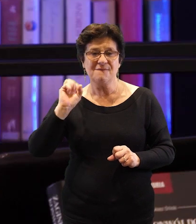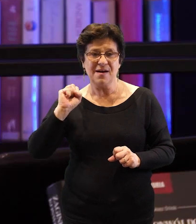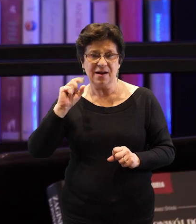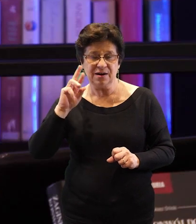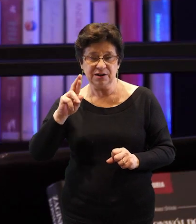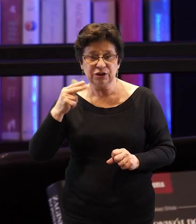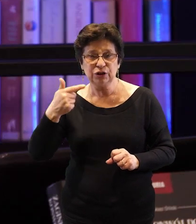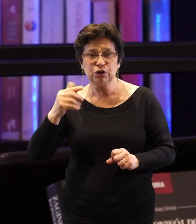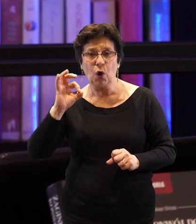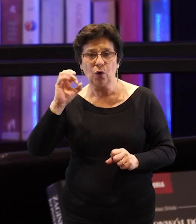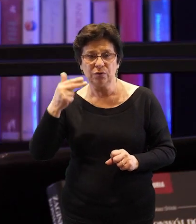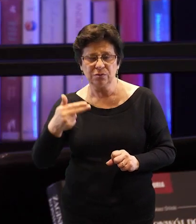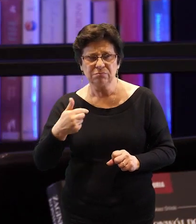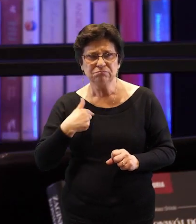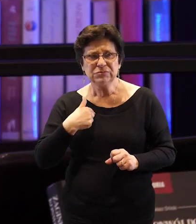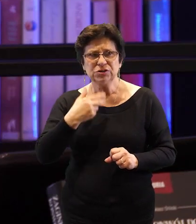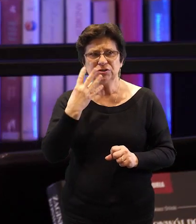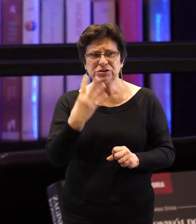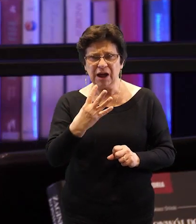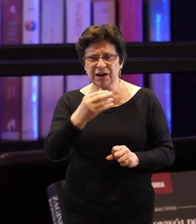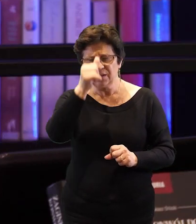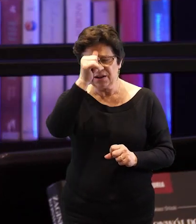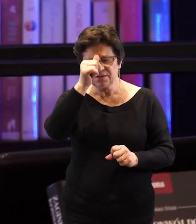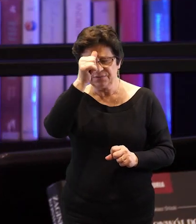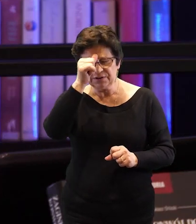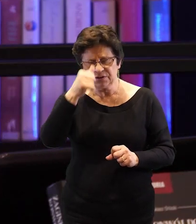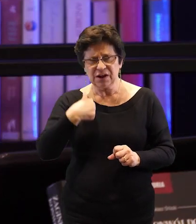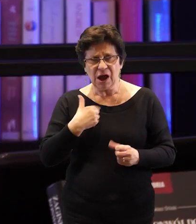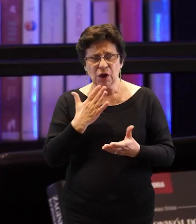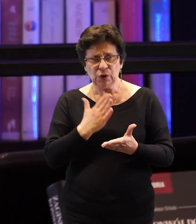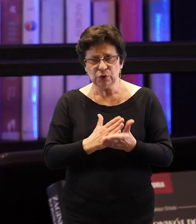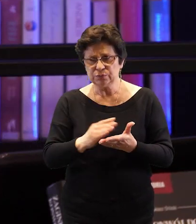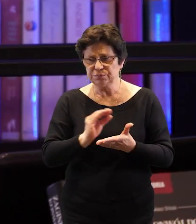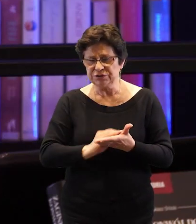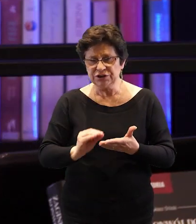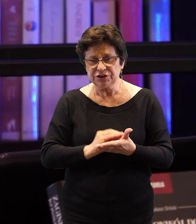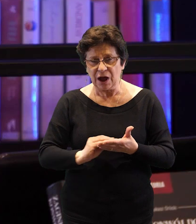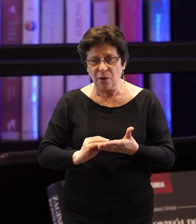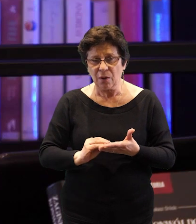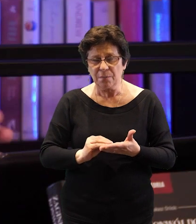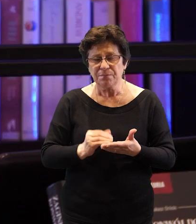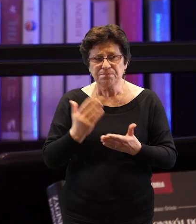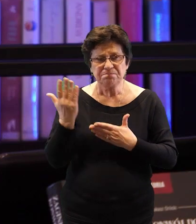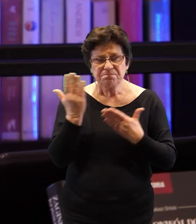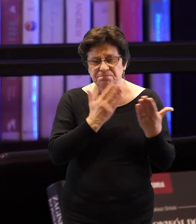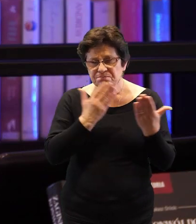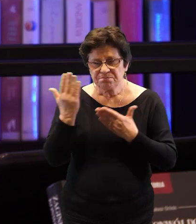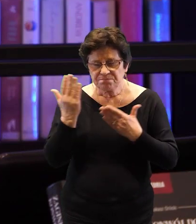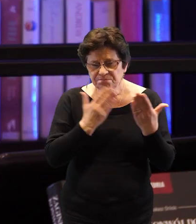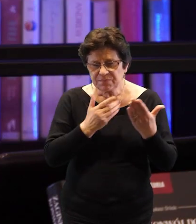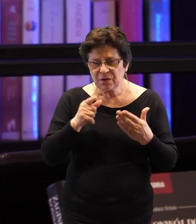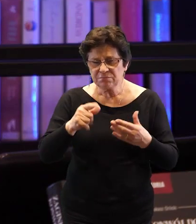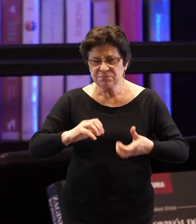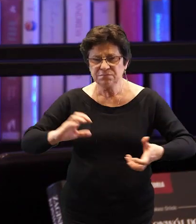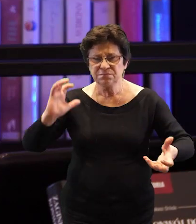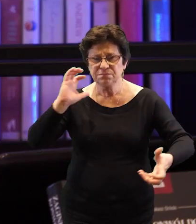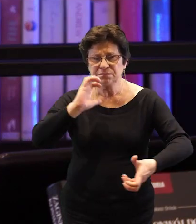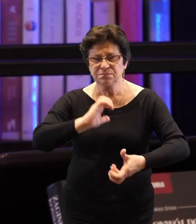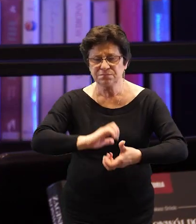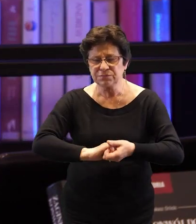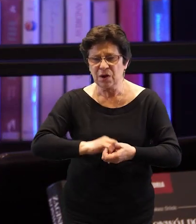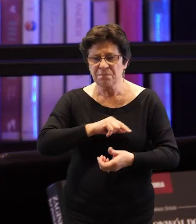nazwiska, o których ja już przeczytałem w 1986 roku, że oni tworzyli kolektyw i oni takie